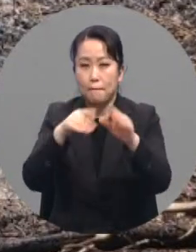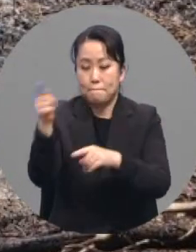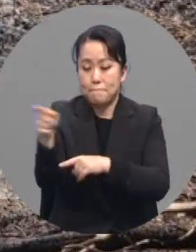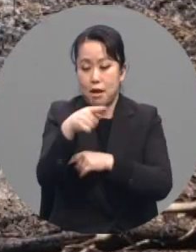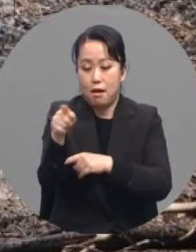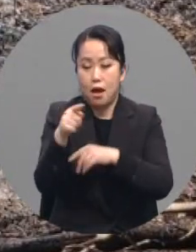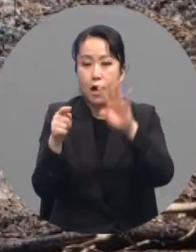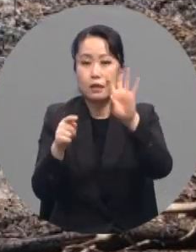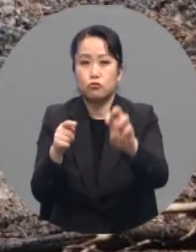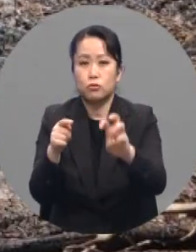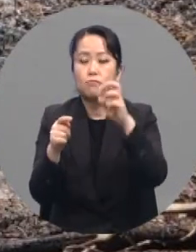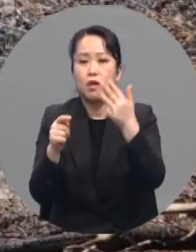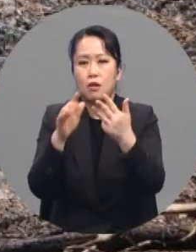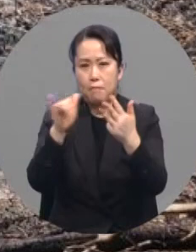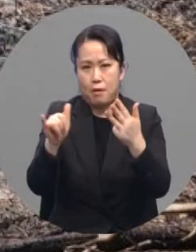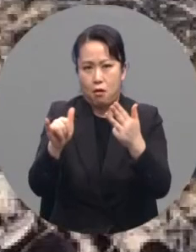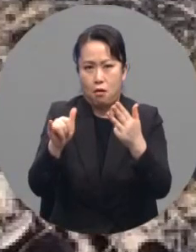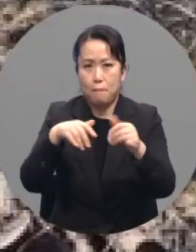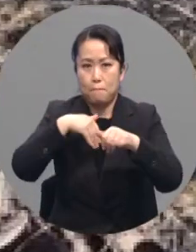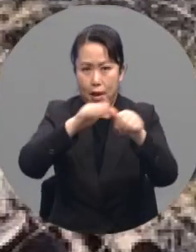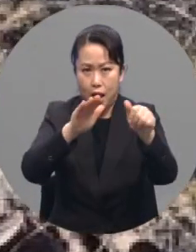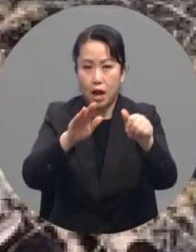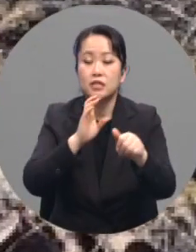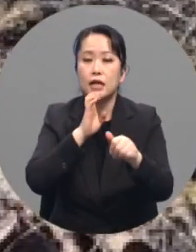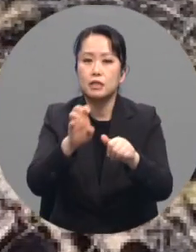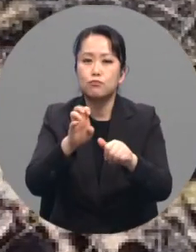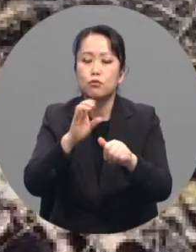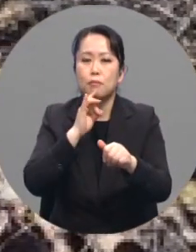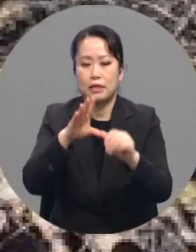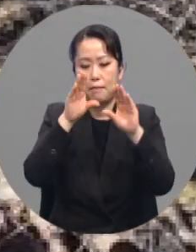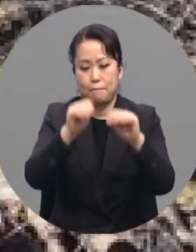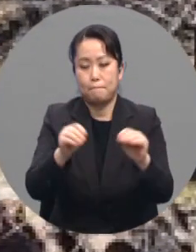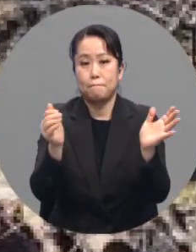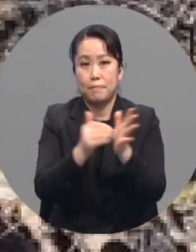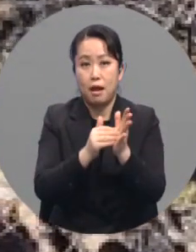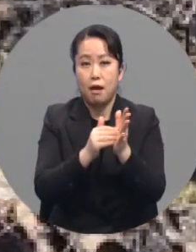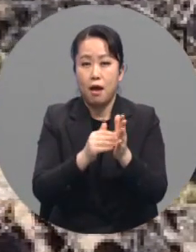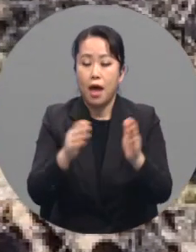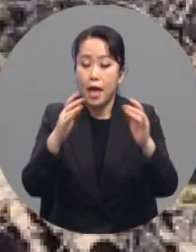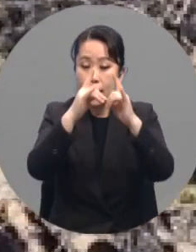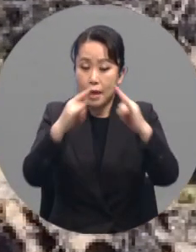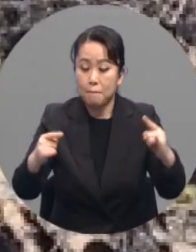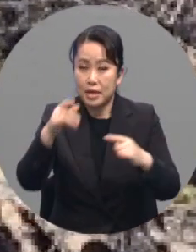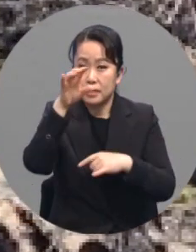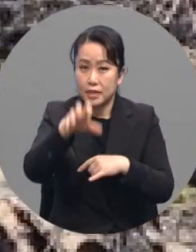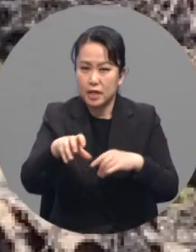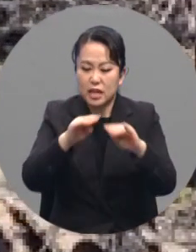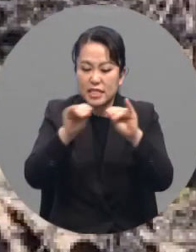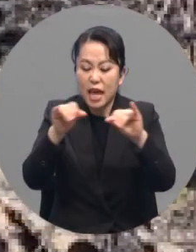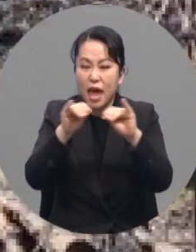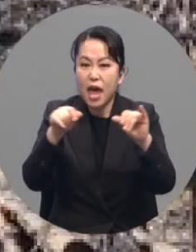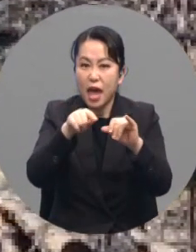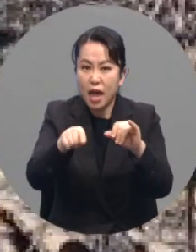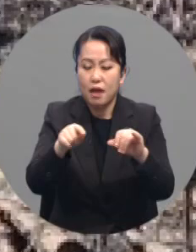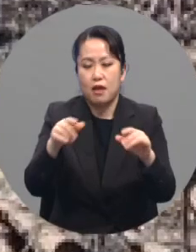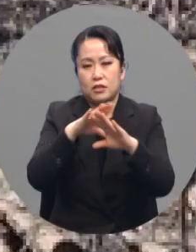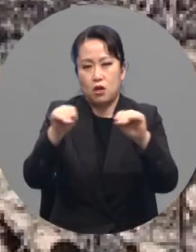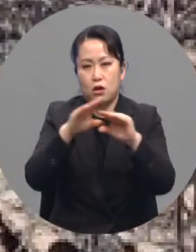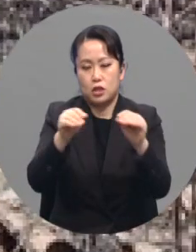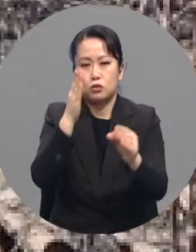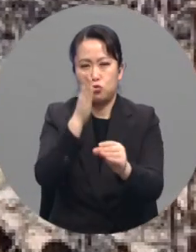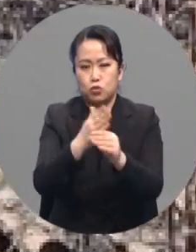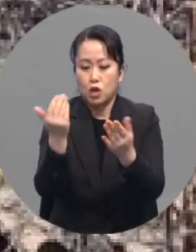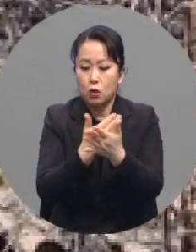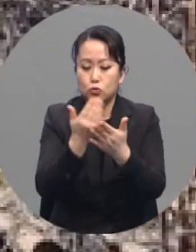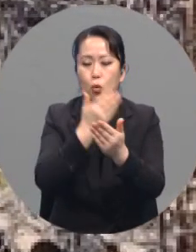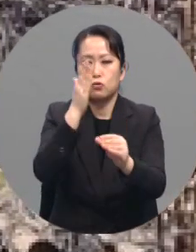투입돼 40여분만에 주불이 진화됐습니다 살림당국은 캠핑장에서 재를 처리하는 과정에서 불이 난 것으로 보고